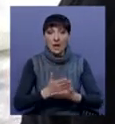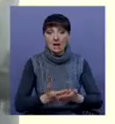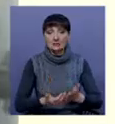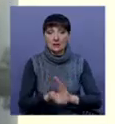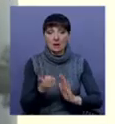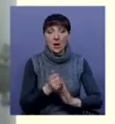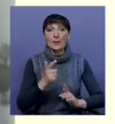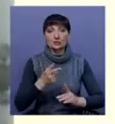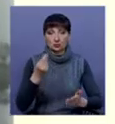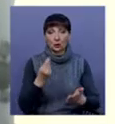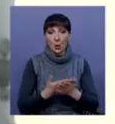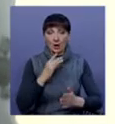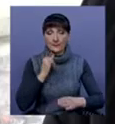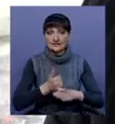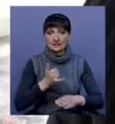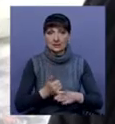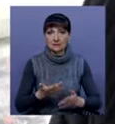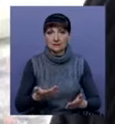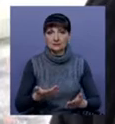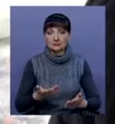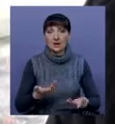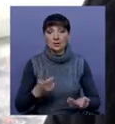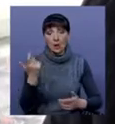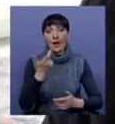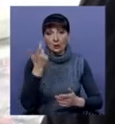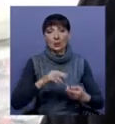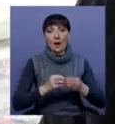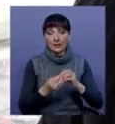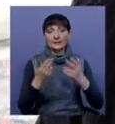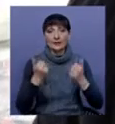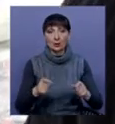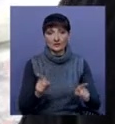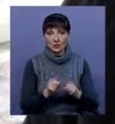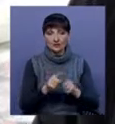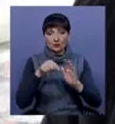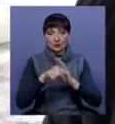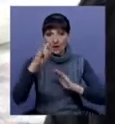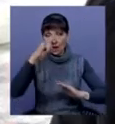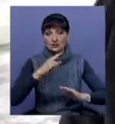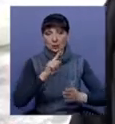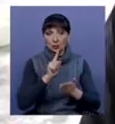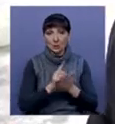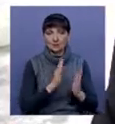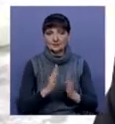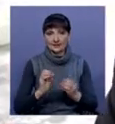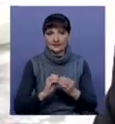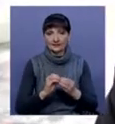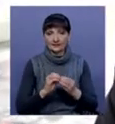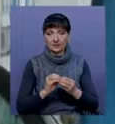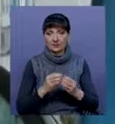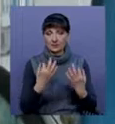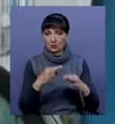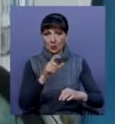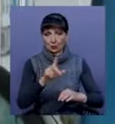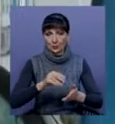бензин, все нефть есть и дорожает. Ну, с экономикой, но все равно внутри страны это должно быть более доступно.